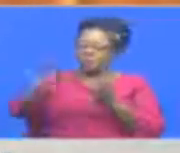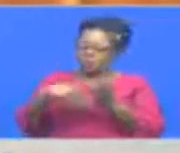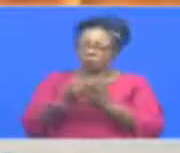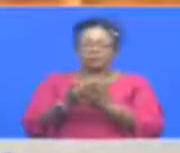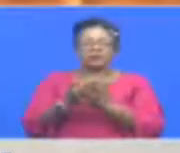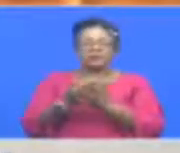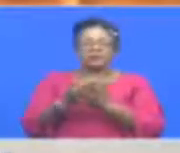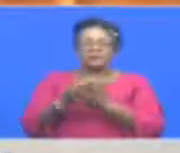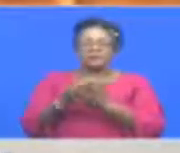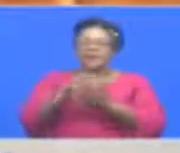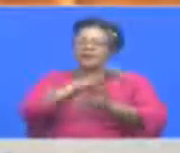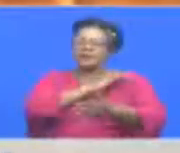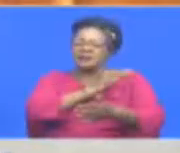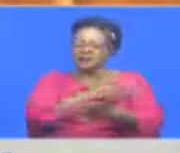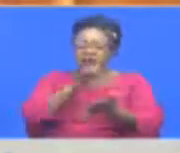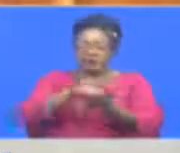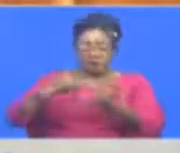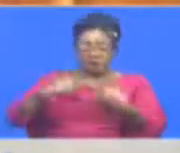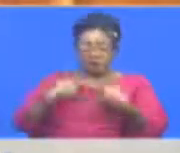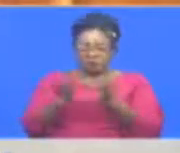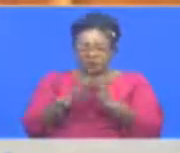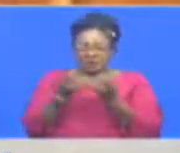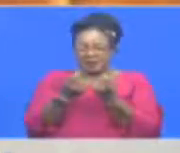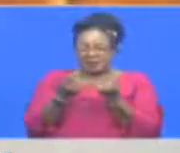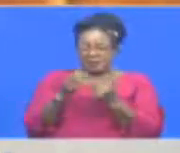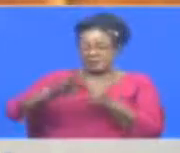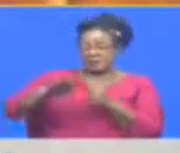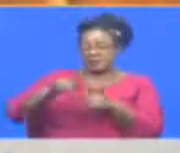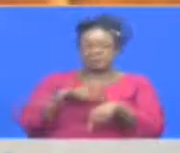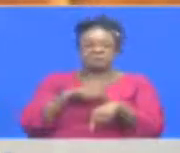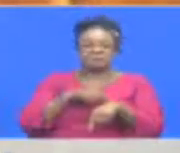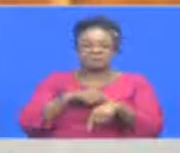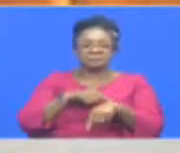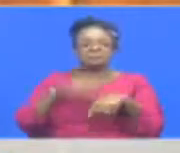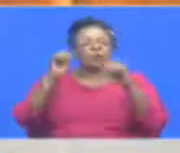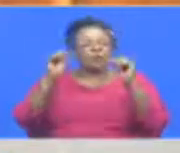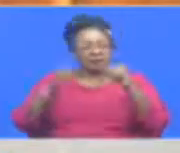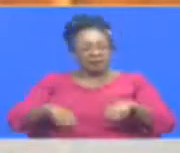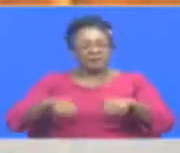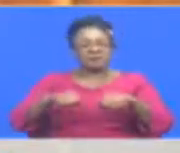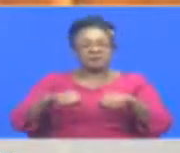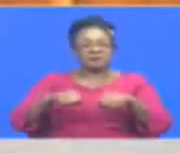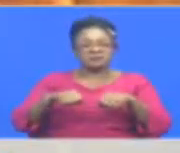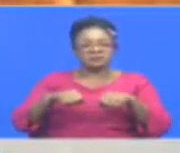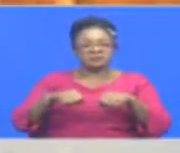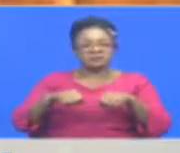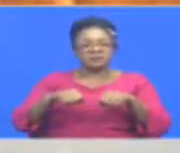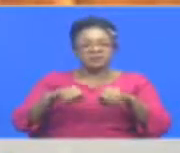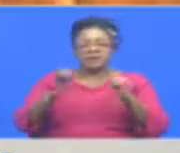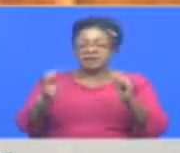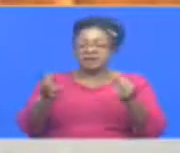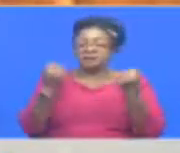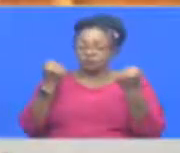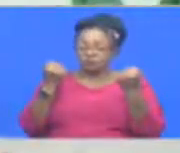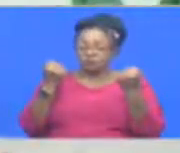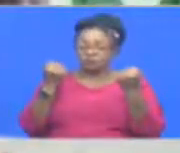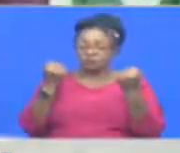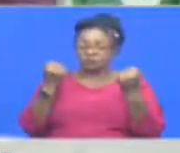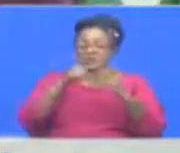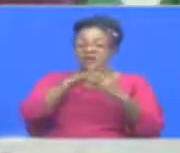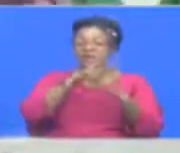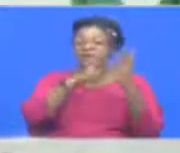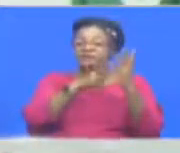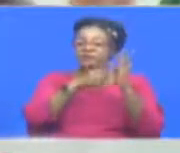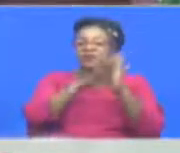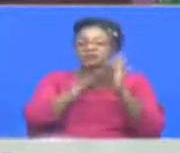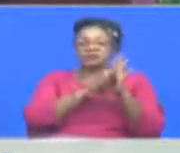together so that with a little remaining time, we can possibly rescue the big four. We should